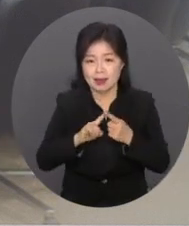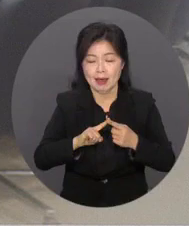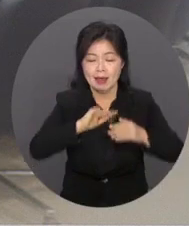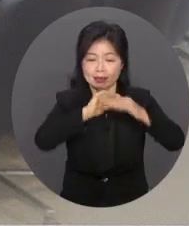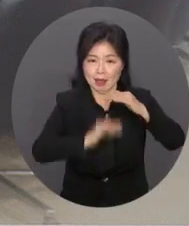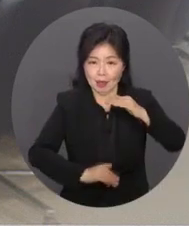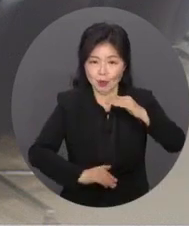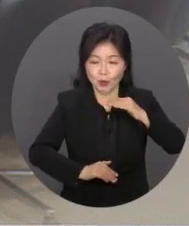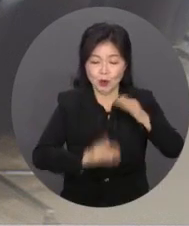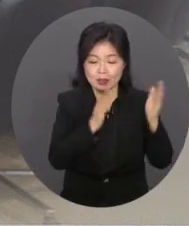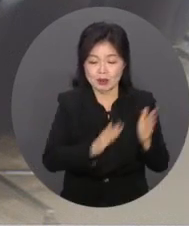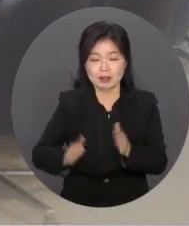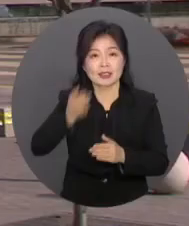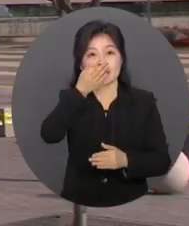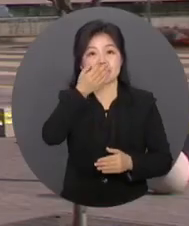정리해 드리겠습니다